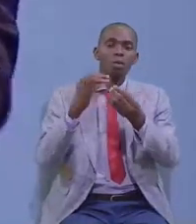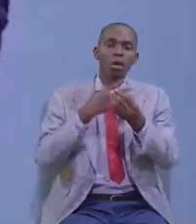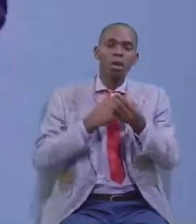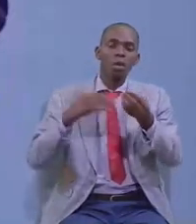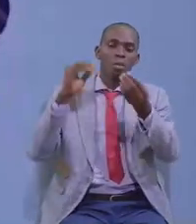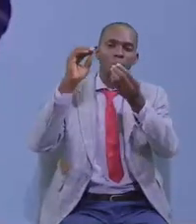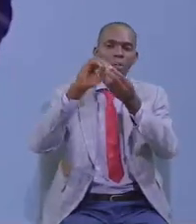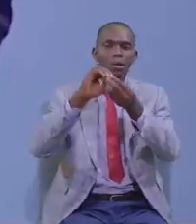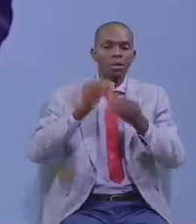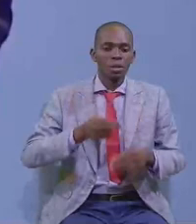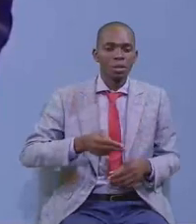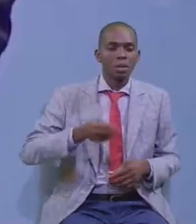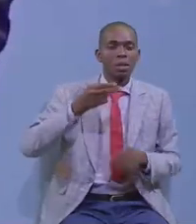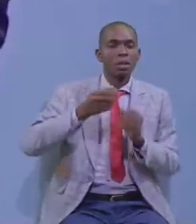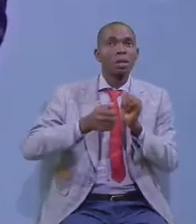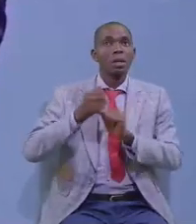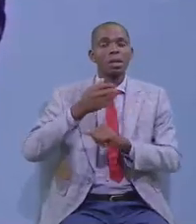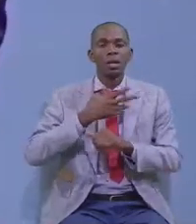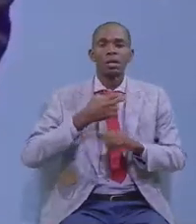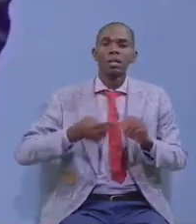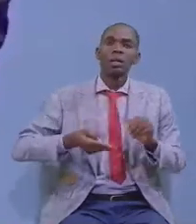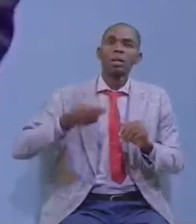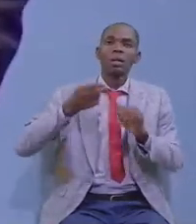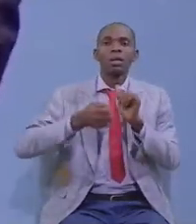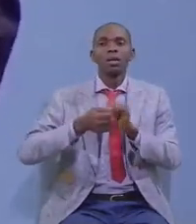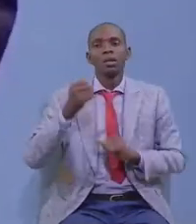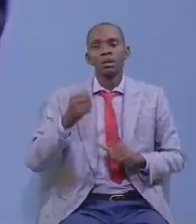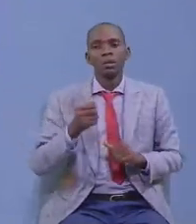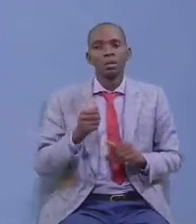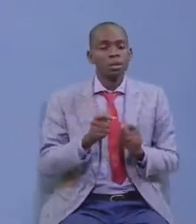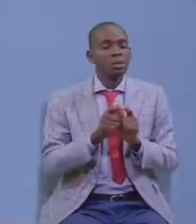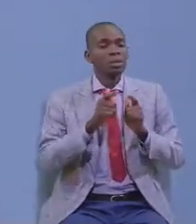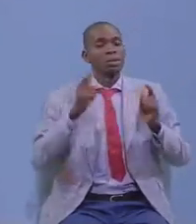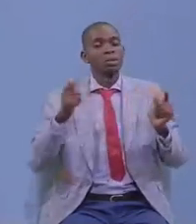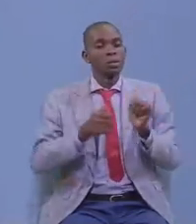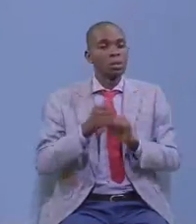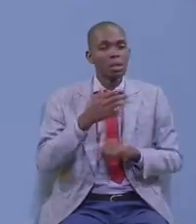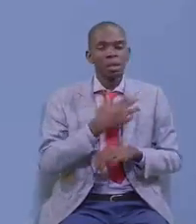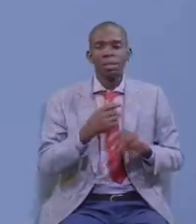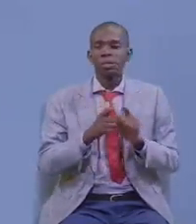Plus grande et plus grande. Plus grande et plus grande.